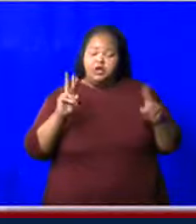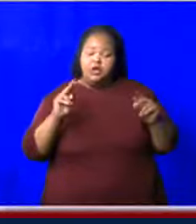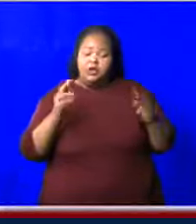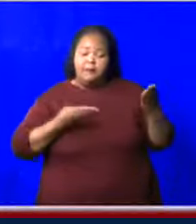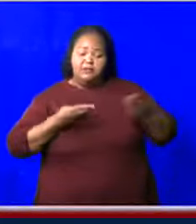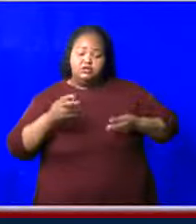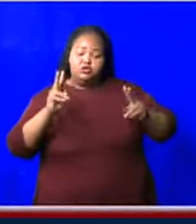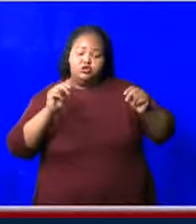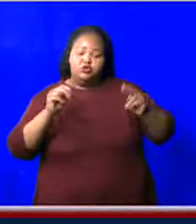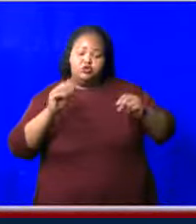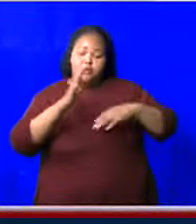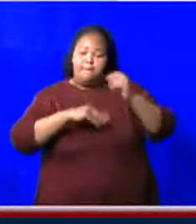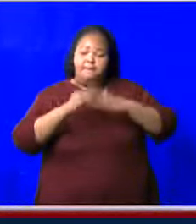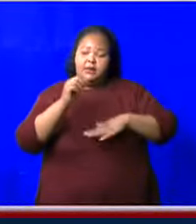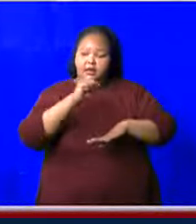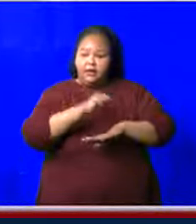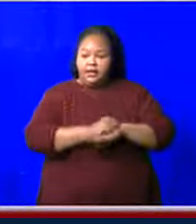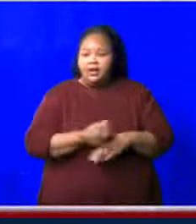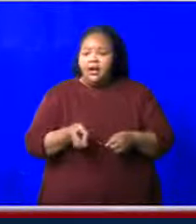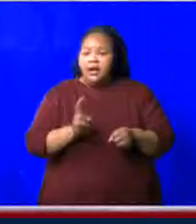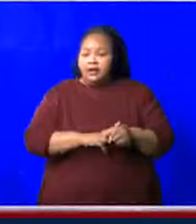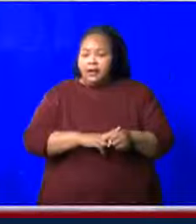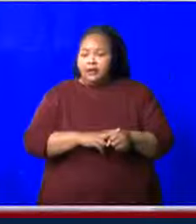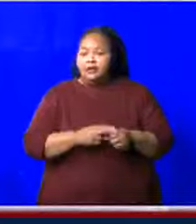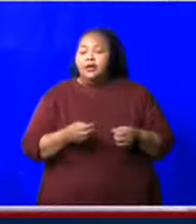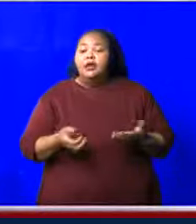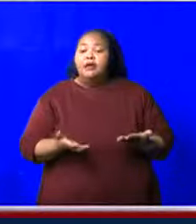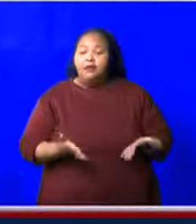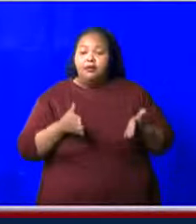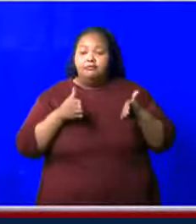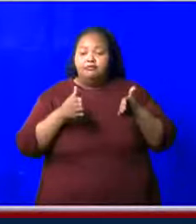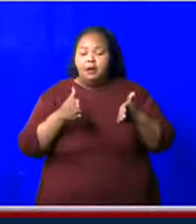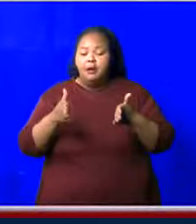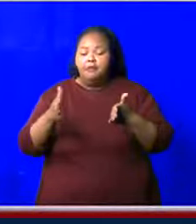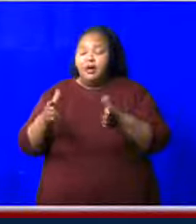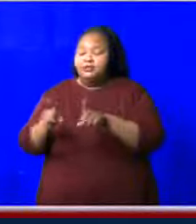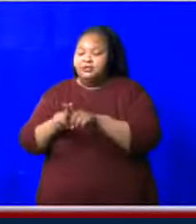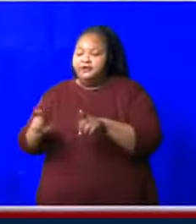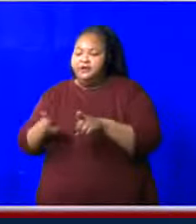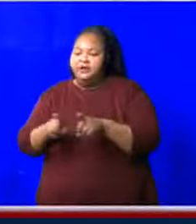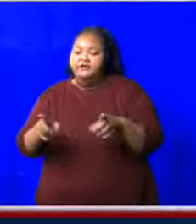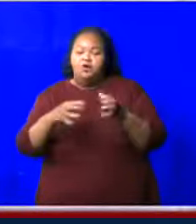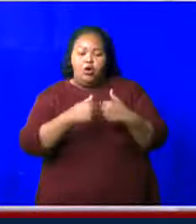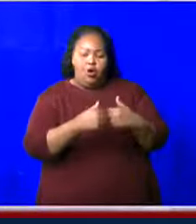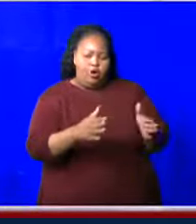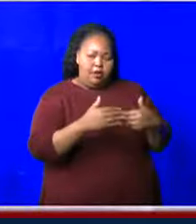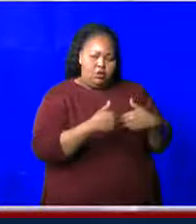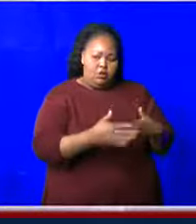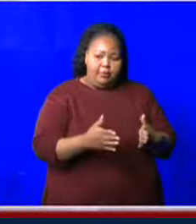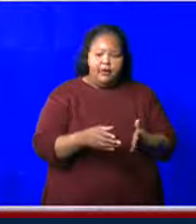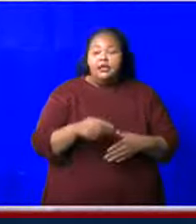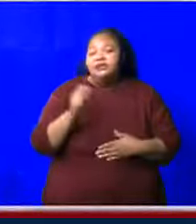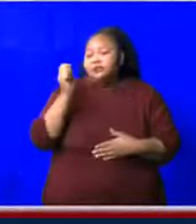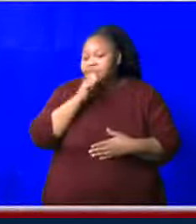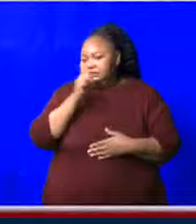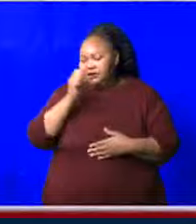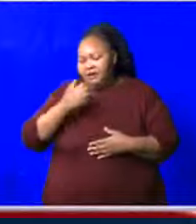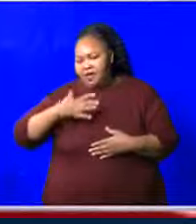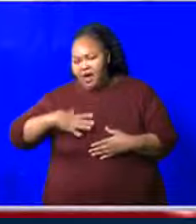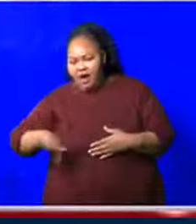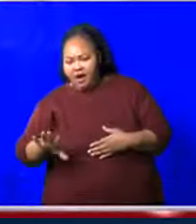nkampani yavula-ke emagala ayo etitolo leti sezingeni lelingadange libone kuleli leti thengisa inyama naleminye